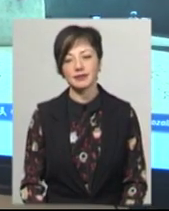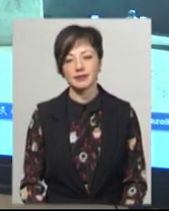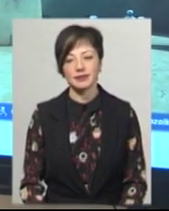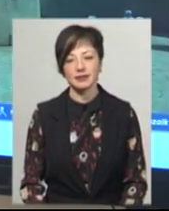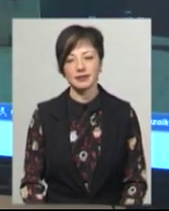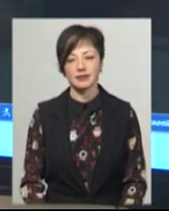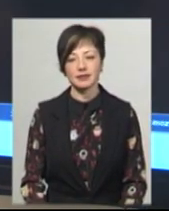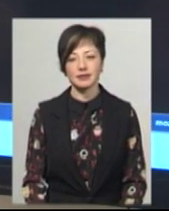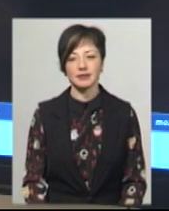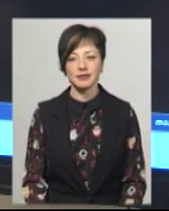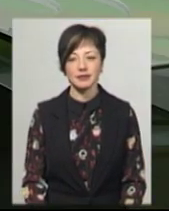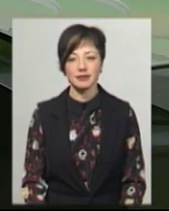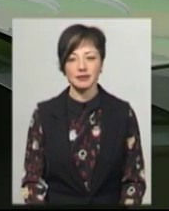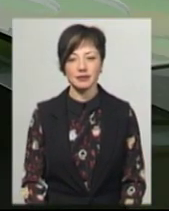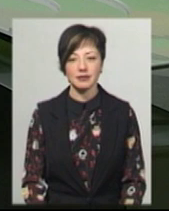Суспільному. Хмельницький.